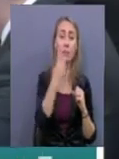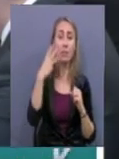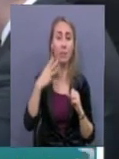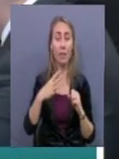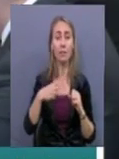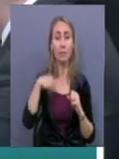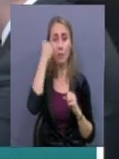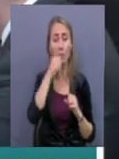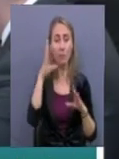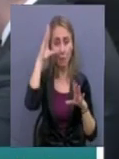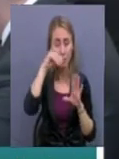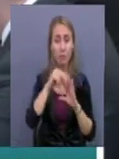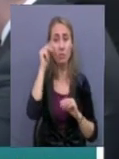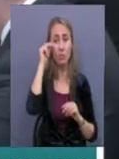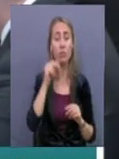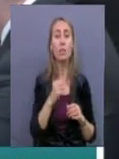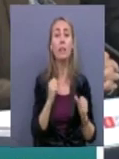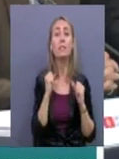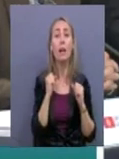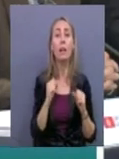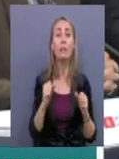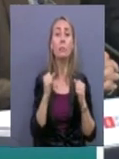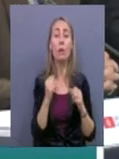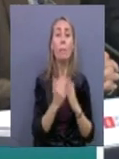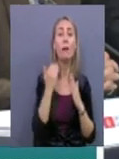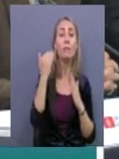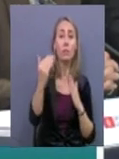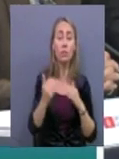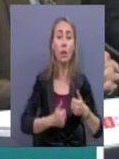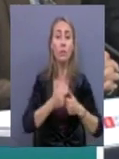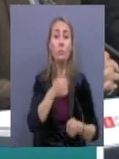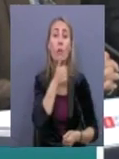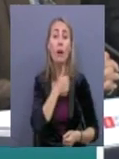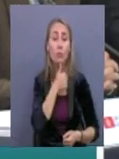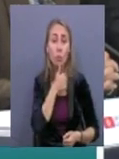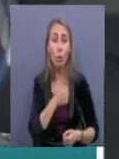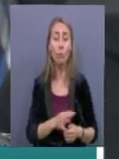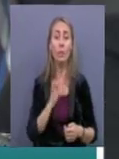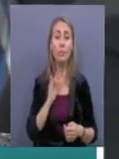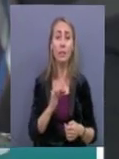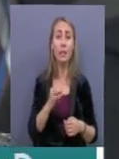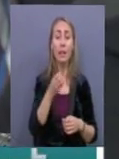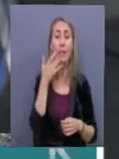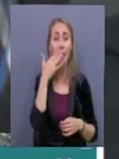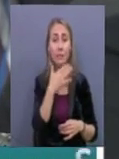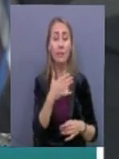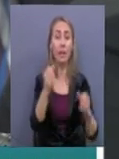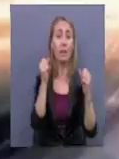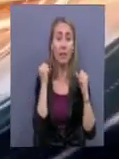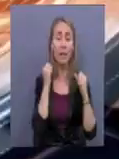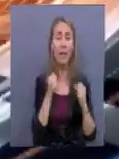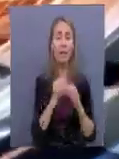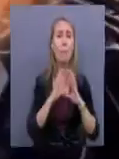спортпен шұғылдануға қажет мүмкіндіктердің ұсынылуы, ұлттық құраманың әлемдік аренадағы бәсекеге қабілеттілігі болды. Жоба бір ауыздан